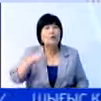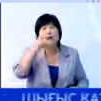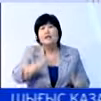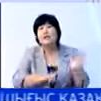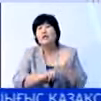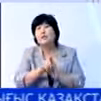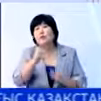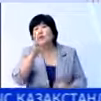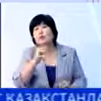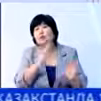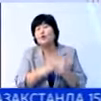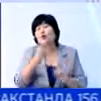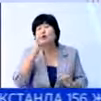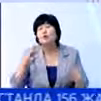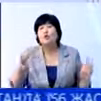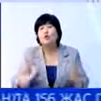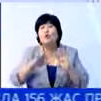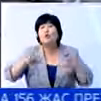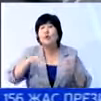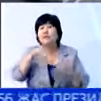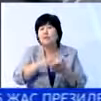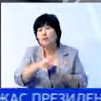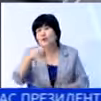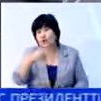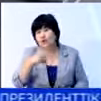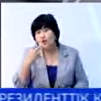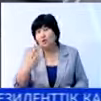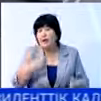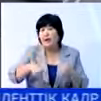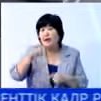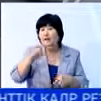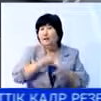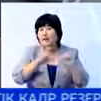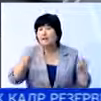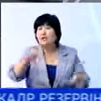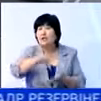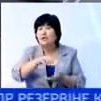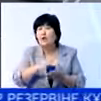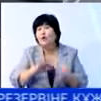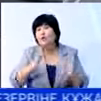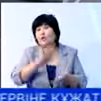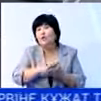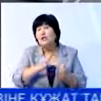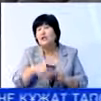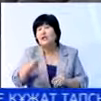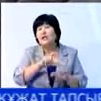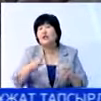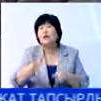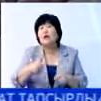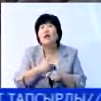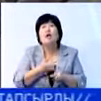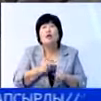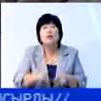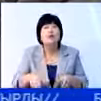басынан бері 393 өрт оқиғасы тіркелсе, оның 22-сі кәсіпкерлік нысандарда болған. Төтенше жағдайлар департаментінің басшысы бұл